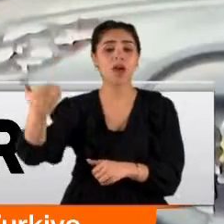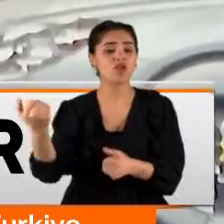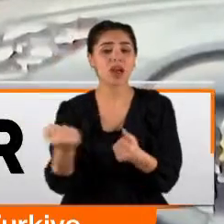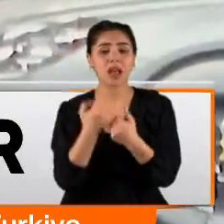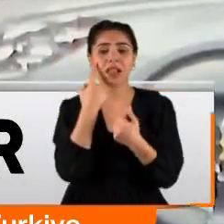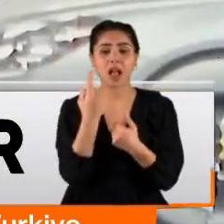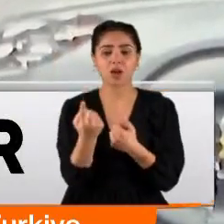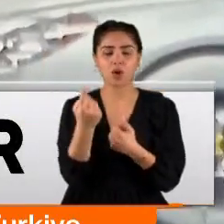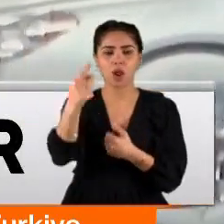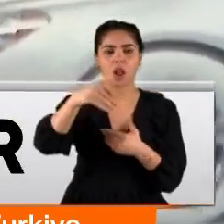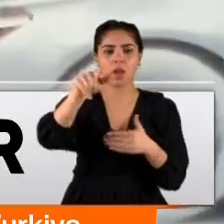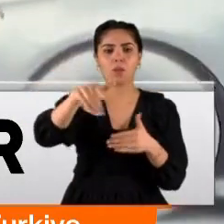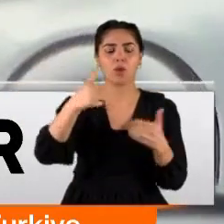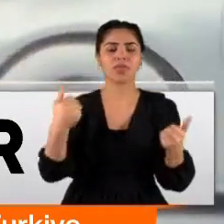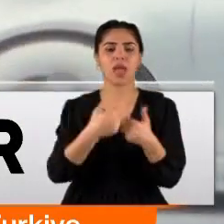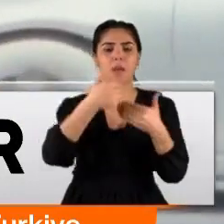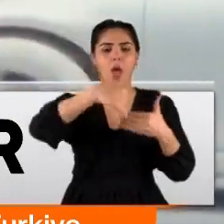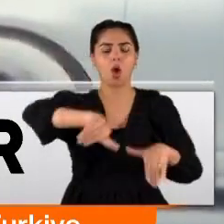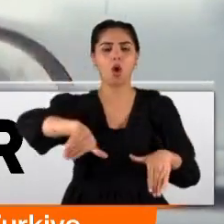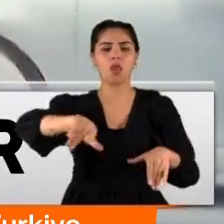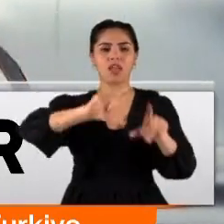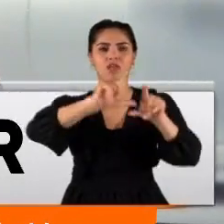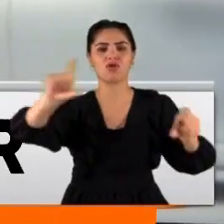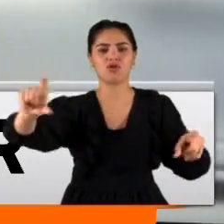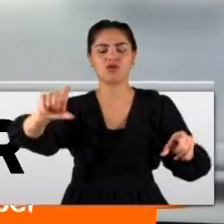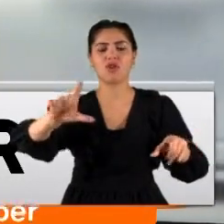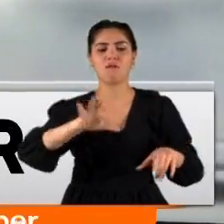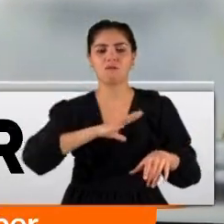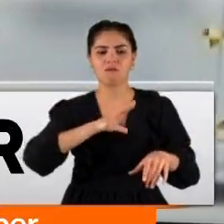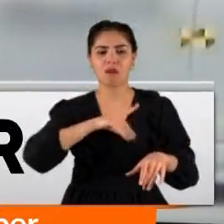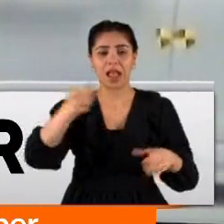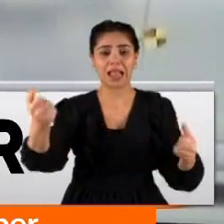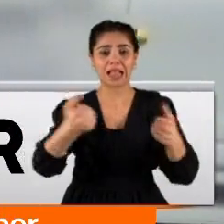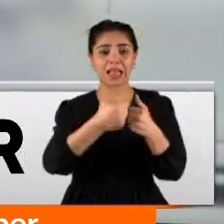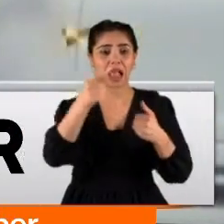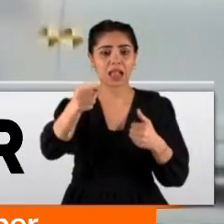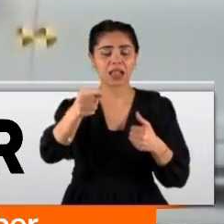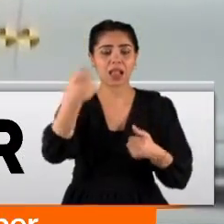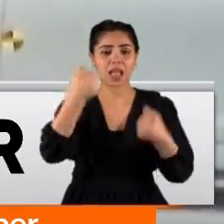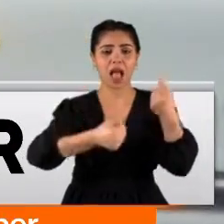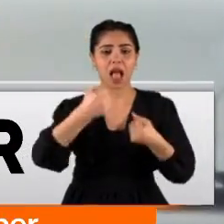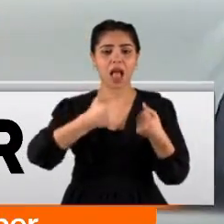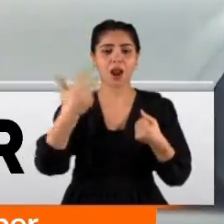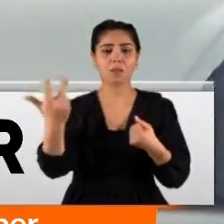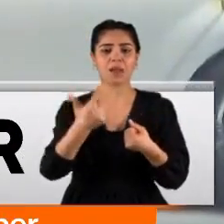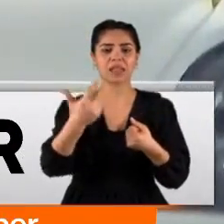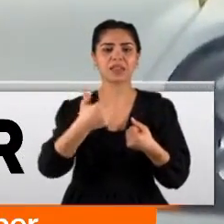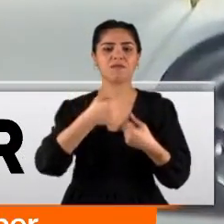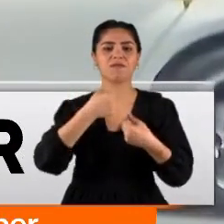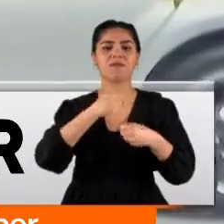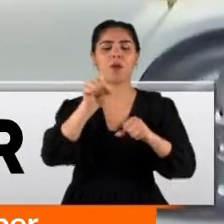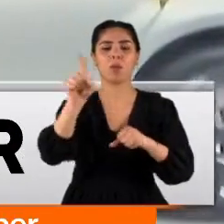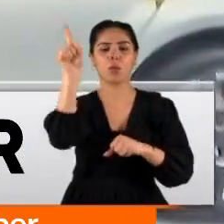kazada darbe önleyici tampon var. Bu kazada da çarpma anında o tampon aracın hızını kesiyor ve